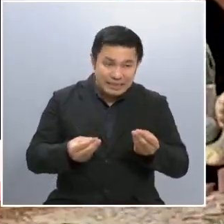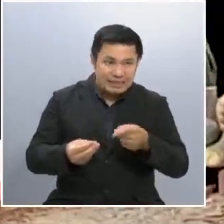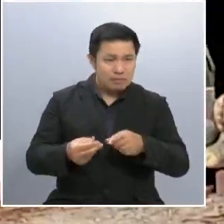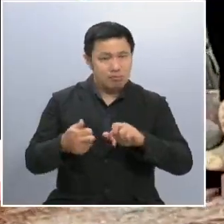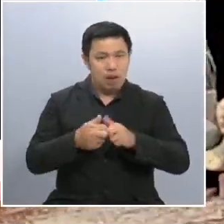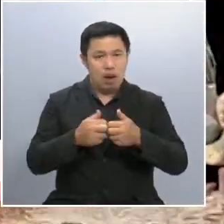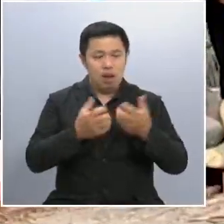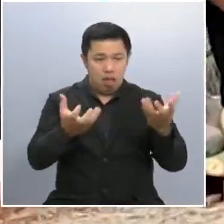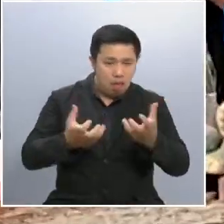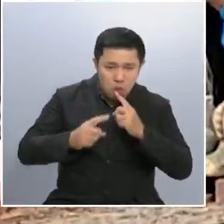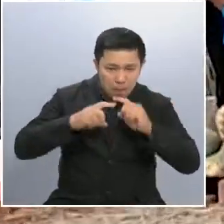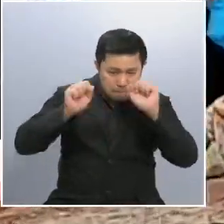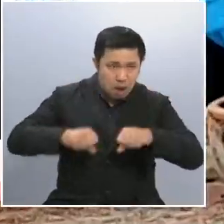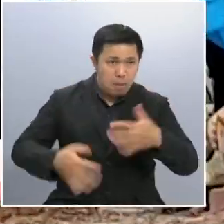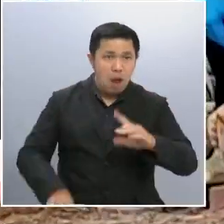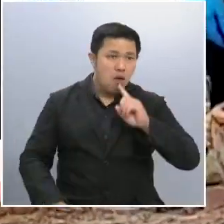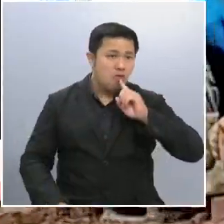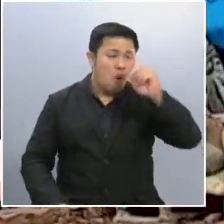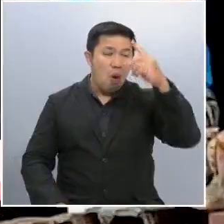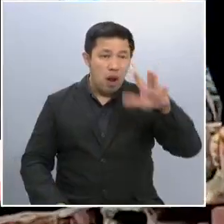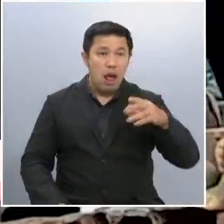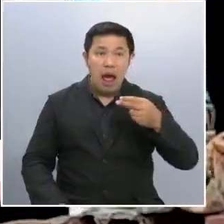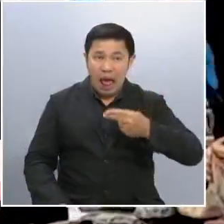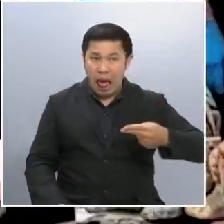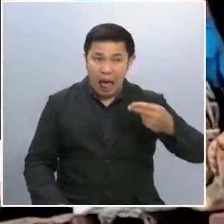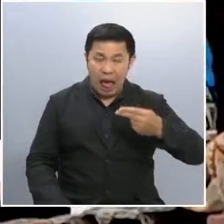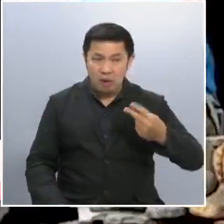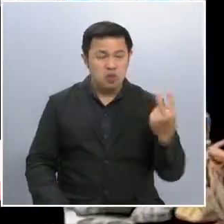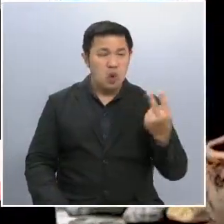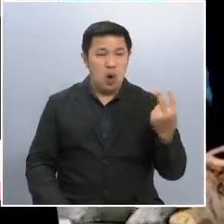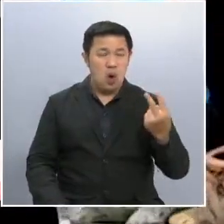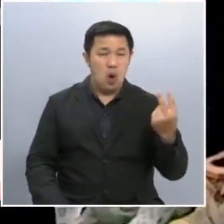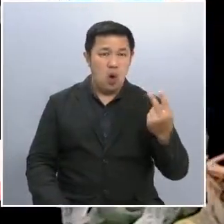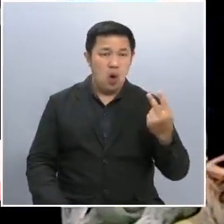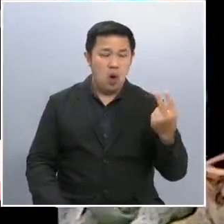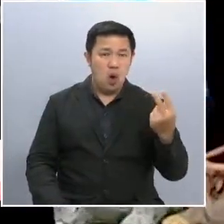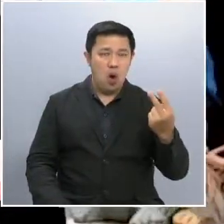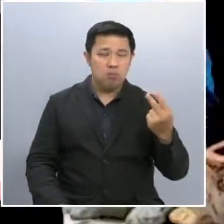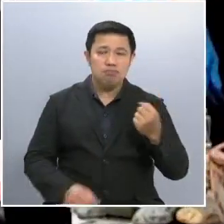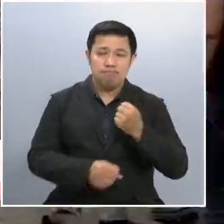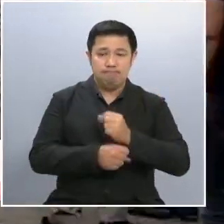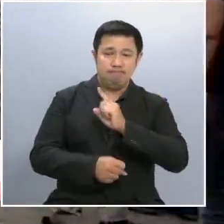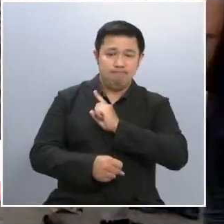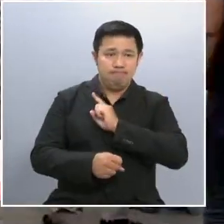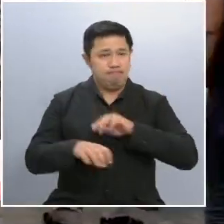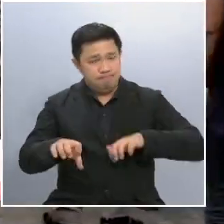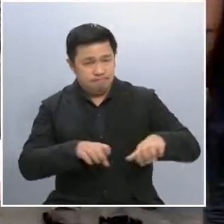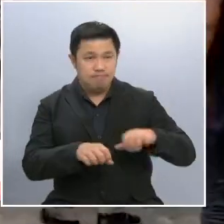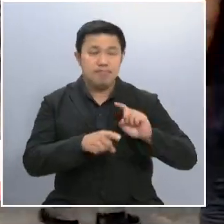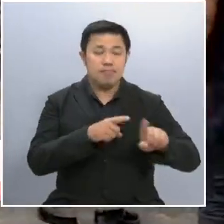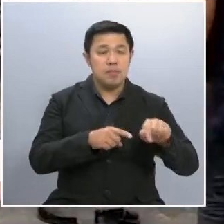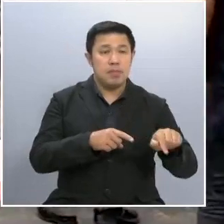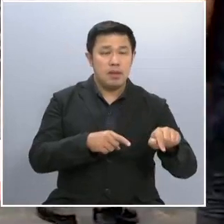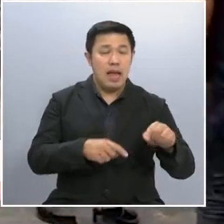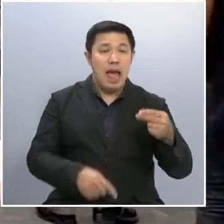ได้แล้วสุดท้ายมีการฟ้องร้องกันศาลตัดสินให้หลาน2คนก็คือกันกับแก้วเป็นผู้จัดการมรดกต่อมาหลานส